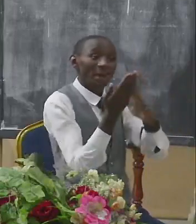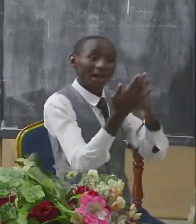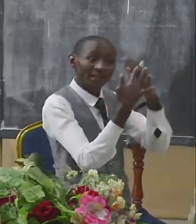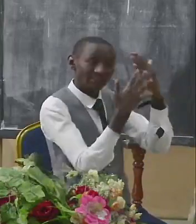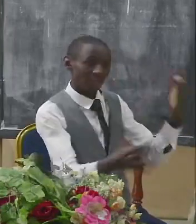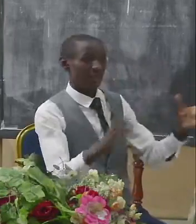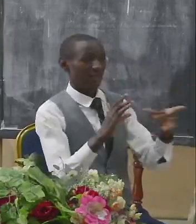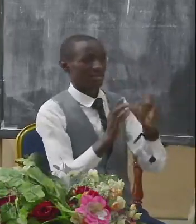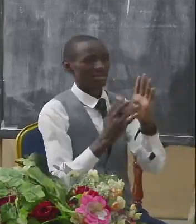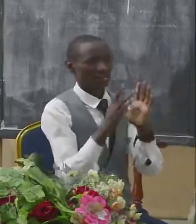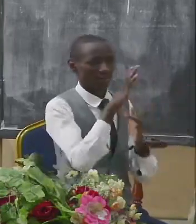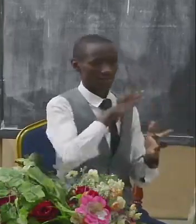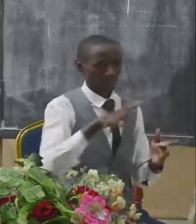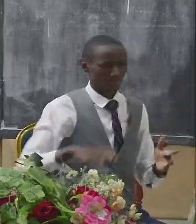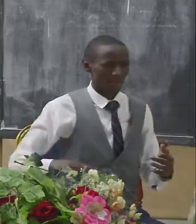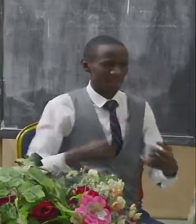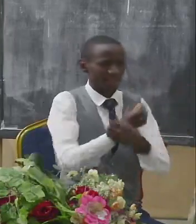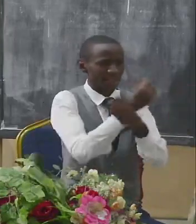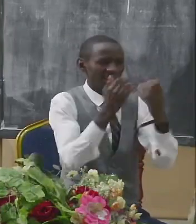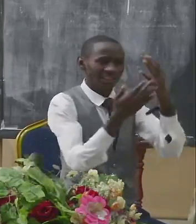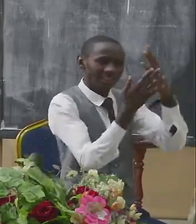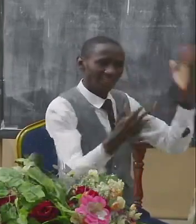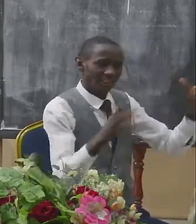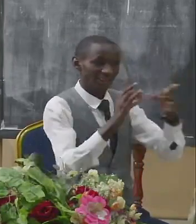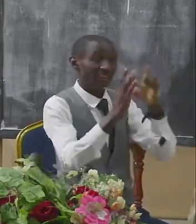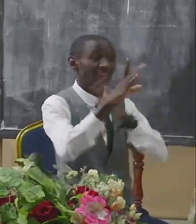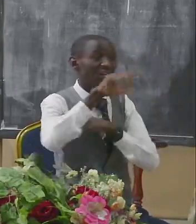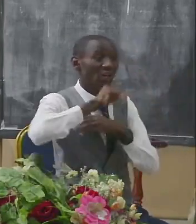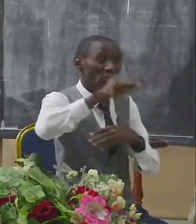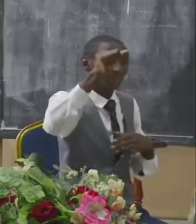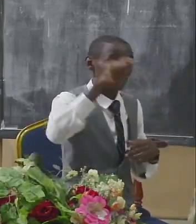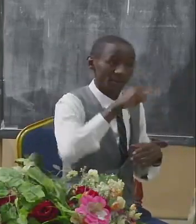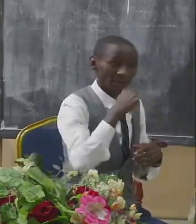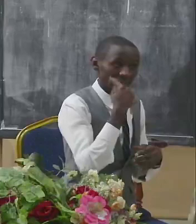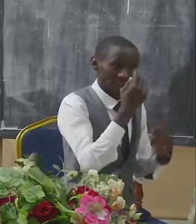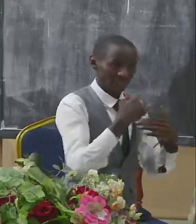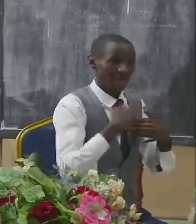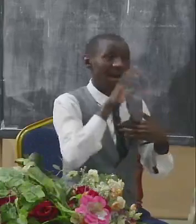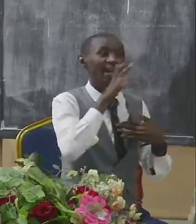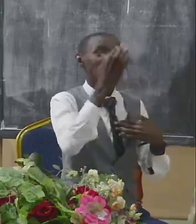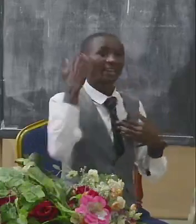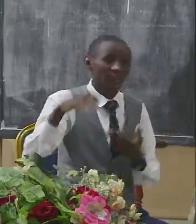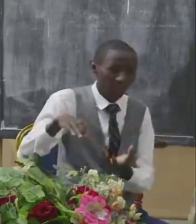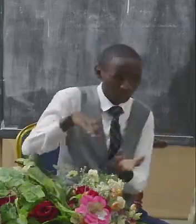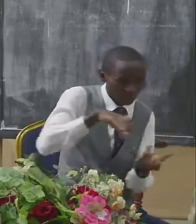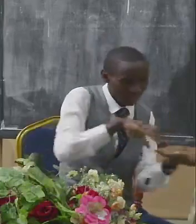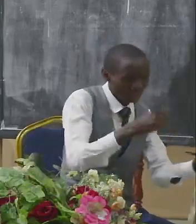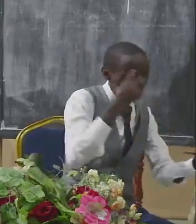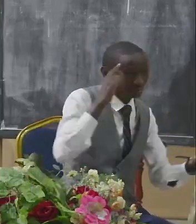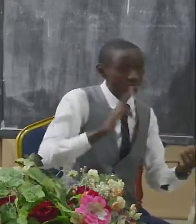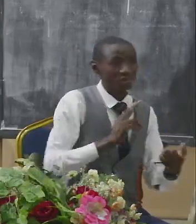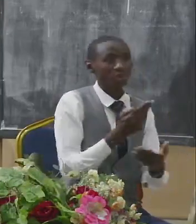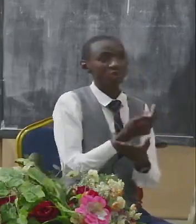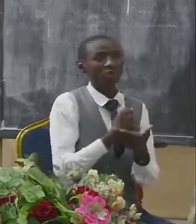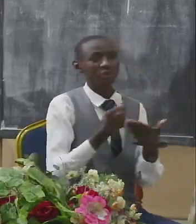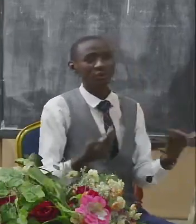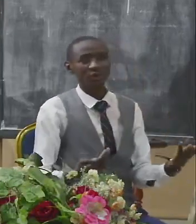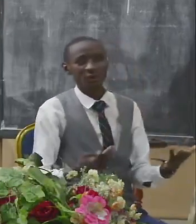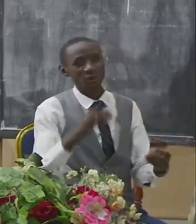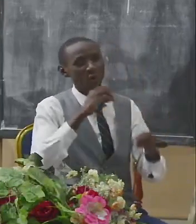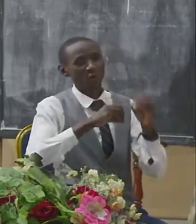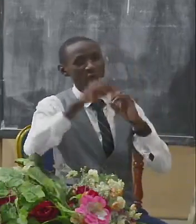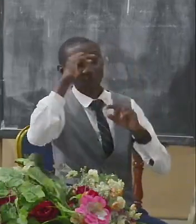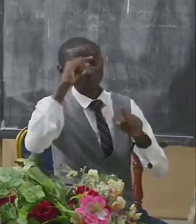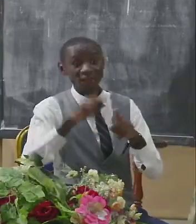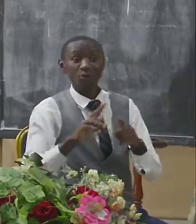kwa damu yake. Le sang de Dieu lui-même. Damu ya Mungu mwenyewe. Qui a été versé pour nous. Ambao ilimwangika juu yetu. Nous sommes un peuple